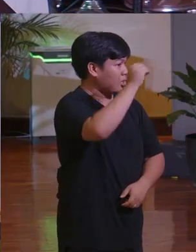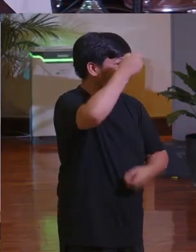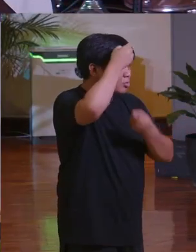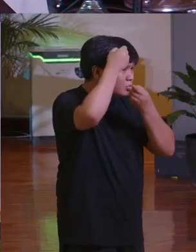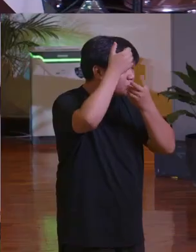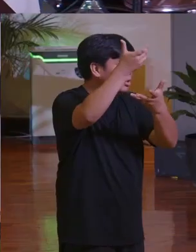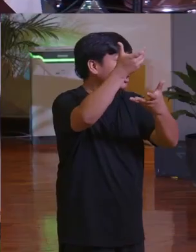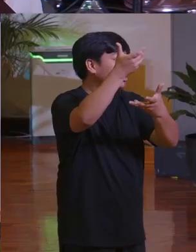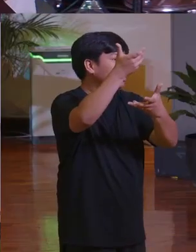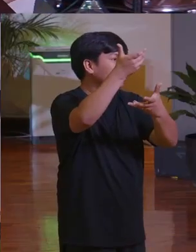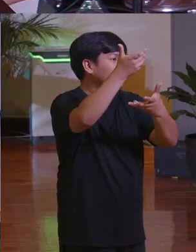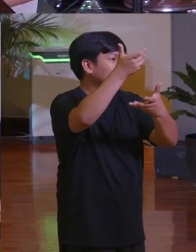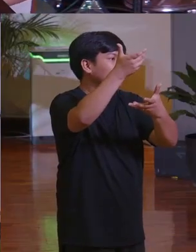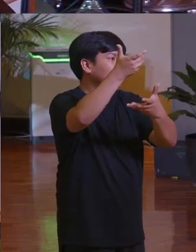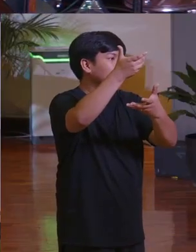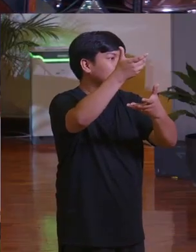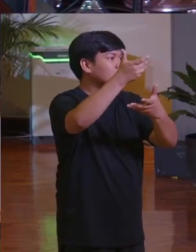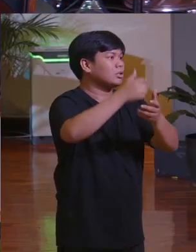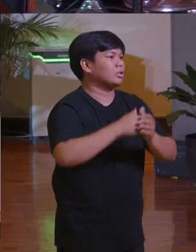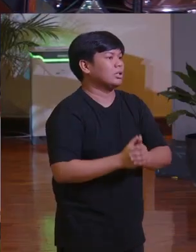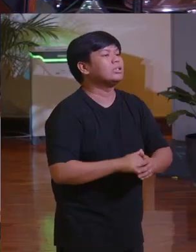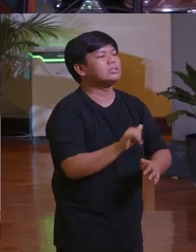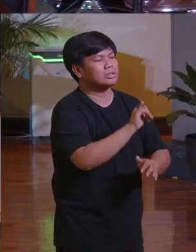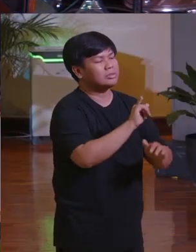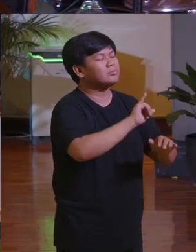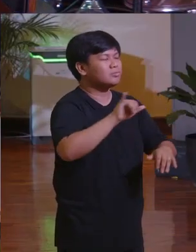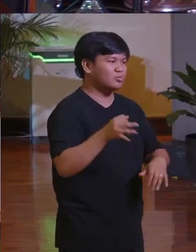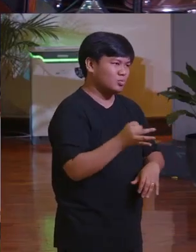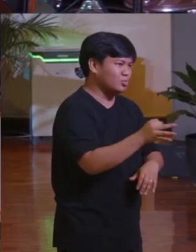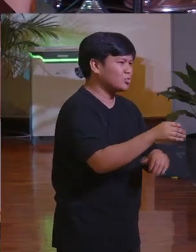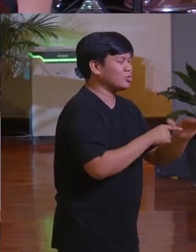lumalakbay magmula sa Joppa hanggang sa Tarshish.